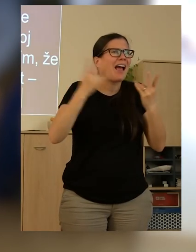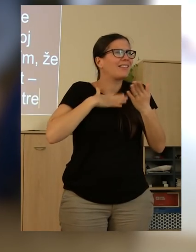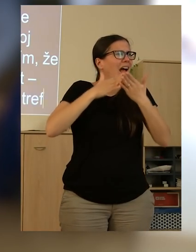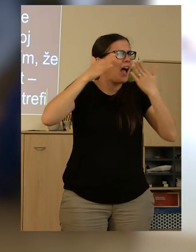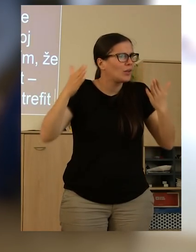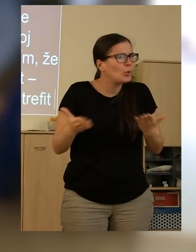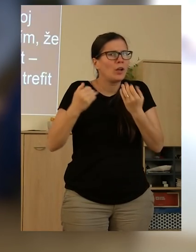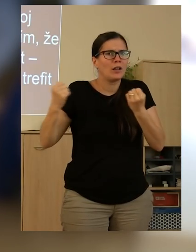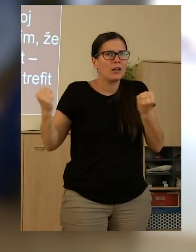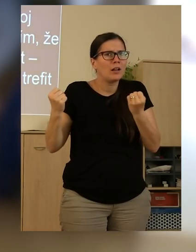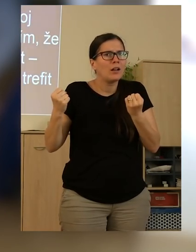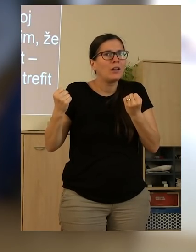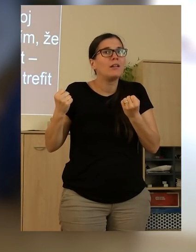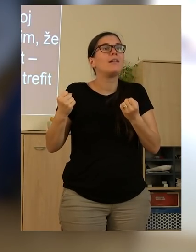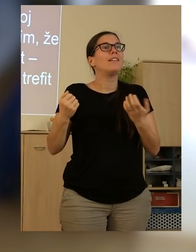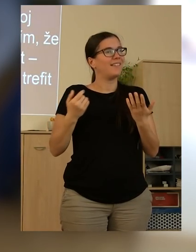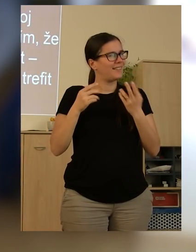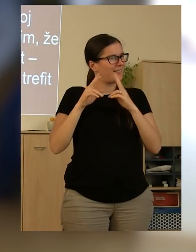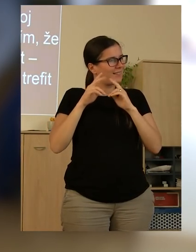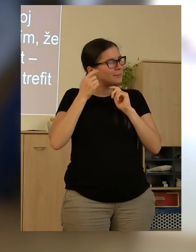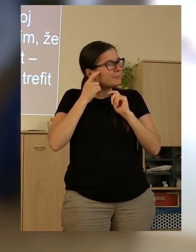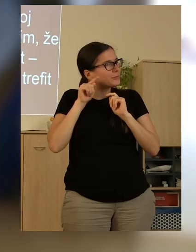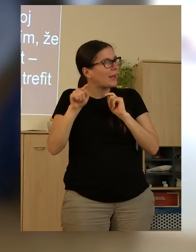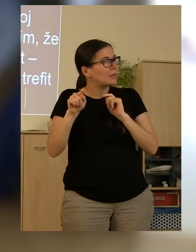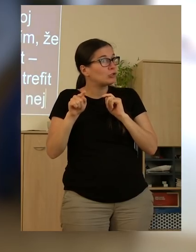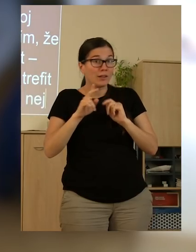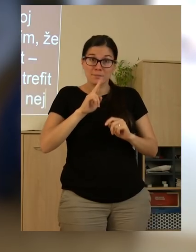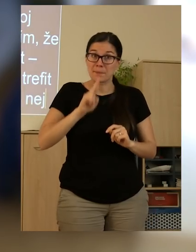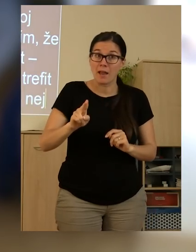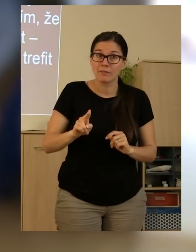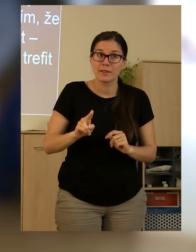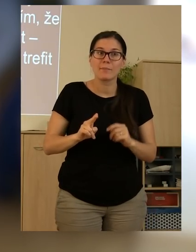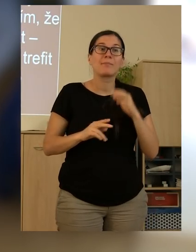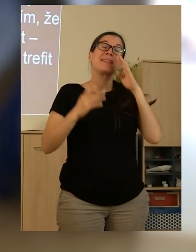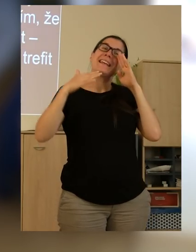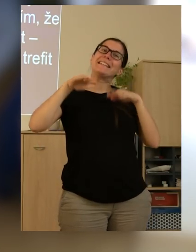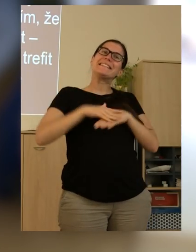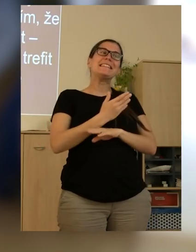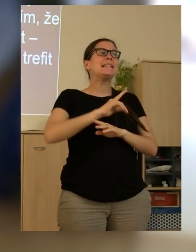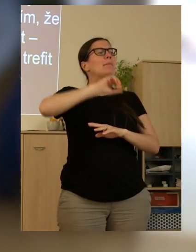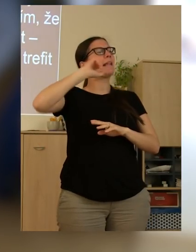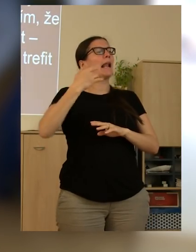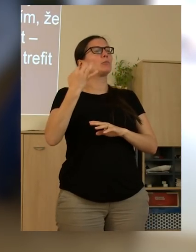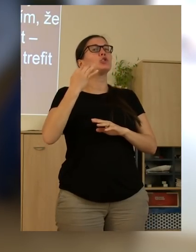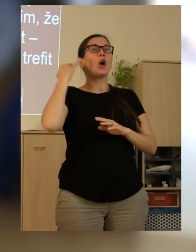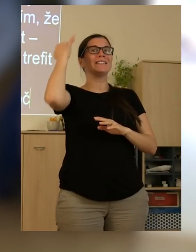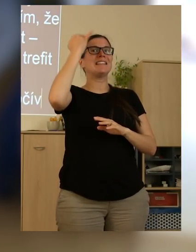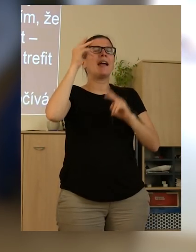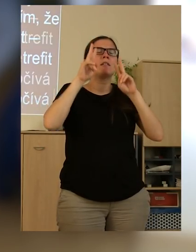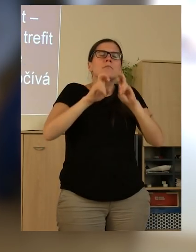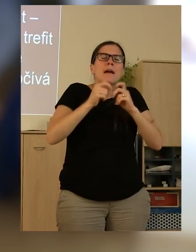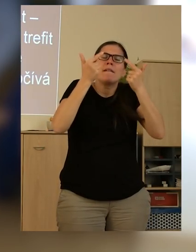Ne. Dokonce bych řekl, že nejlepší interpretace se spočívá v tom ho neinterpretovat. Prostě si